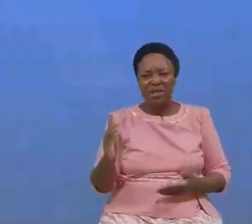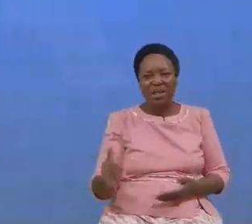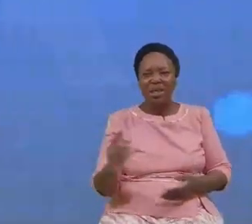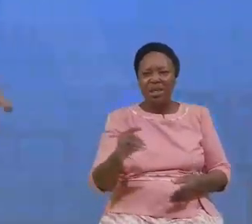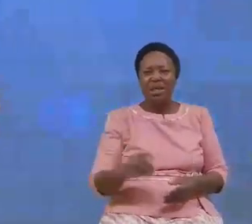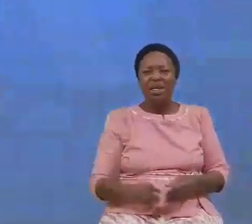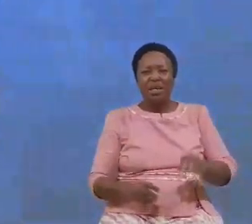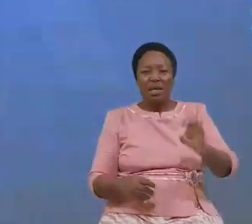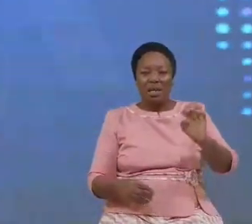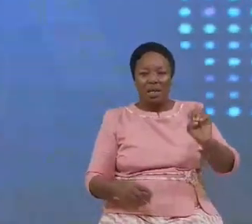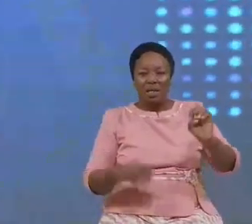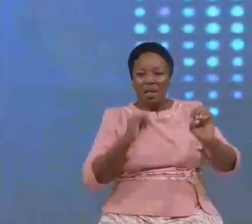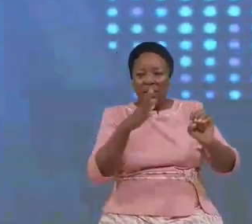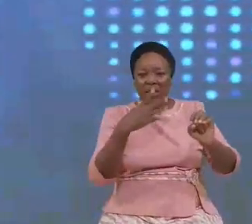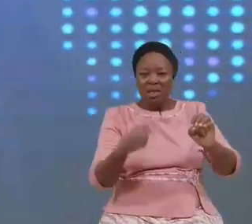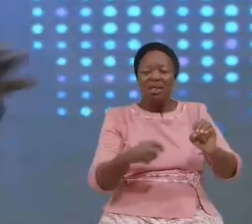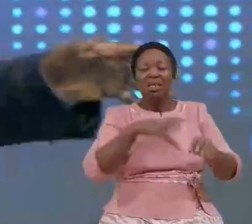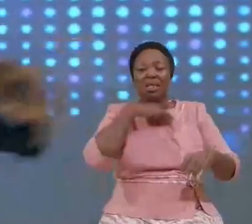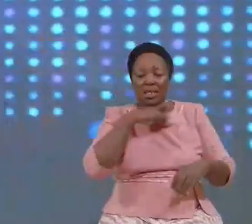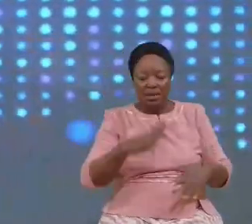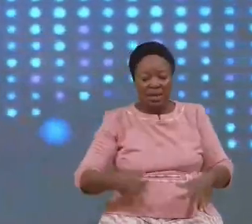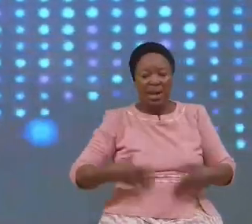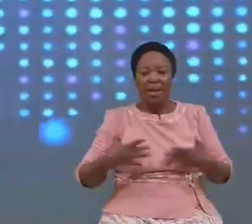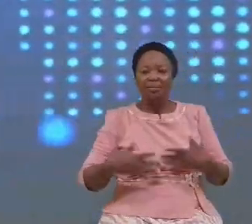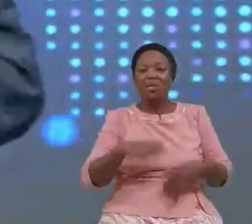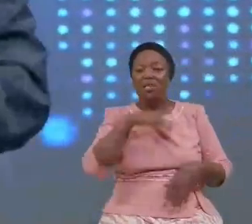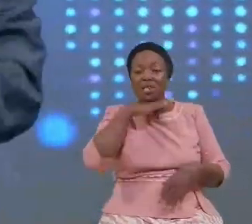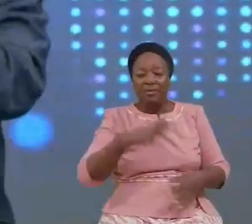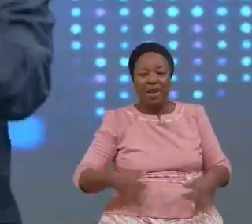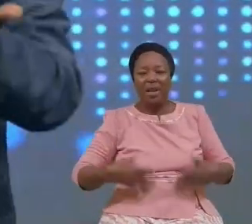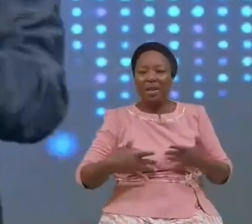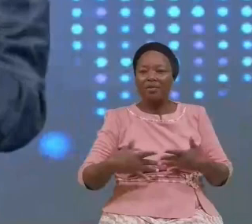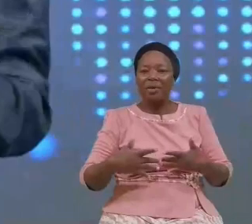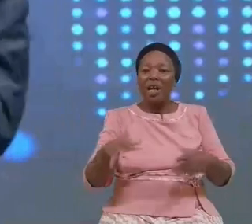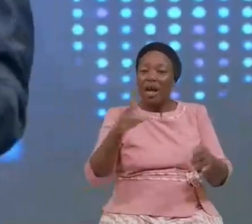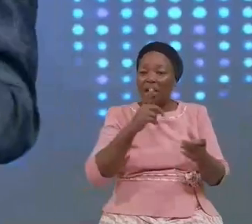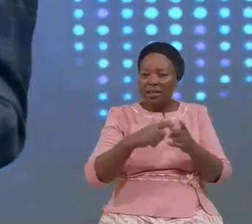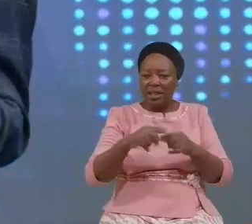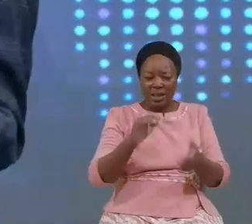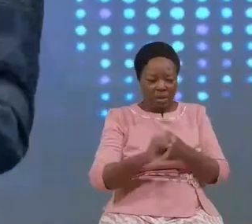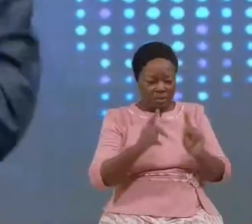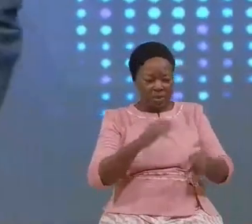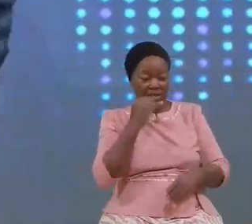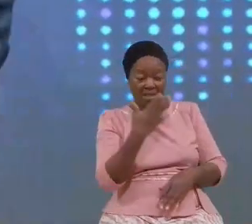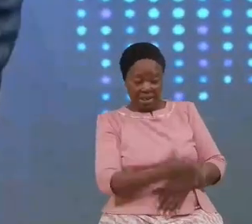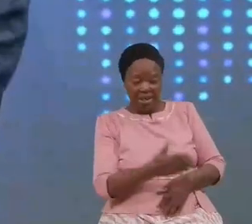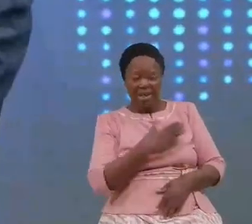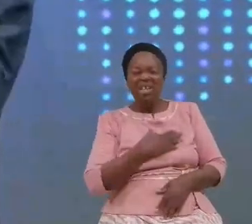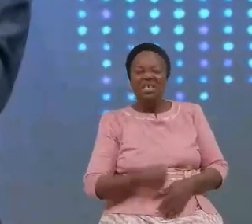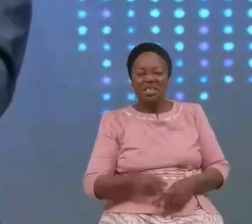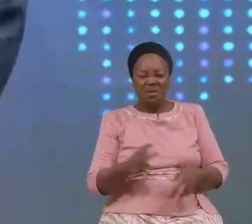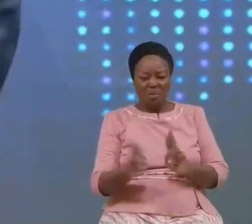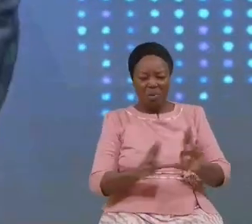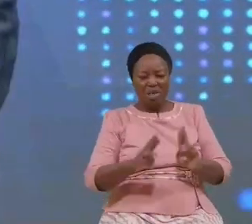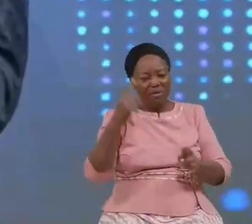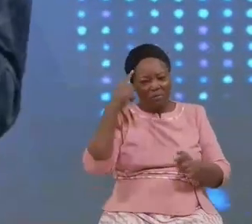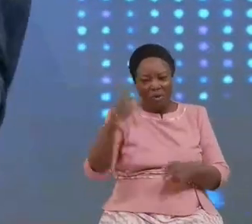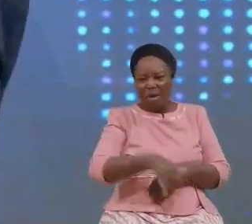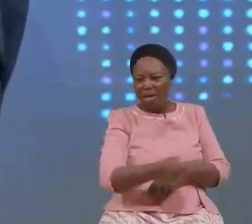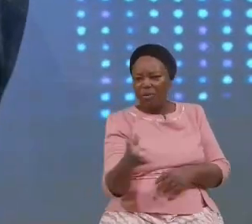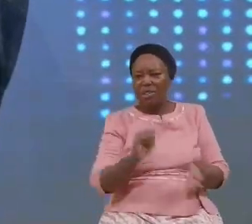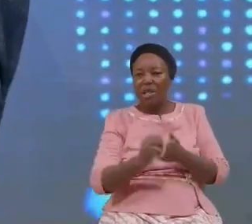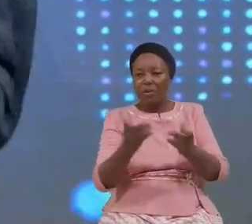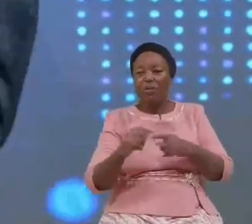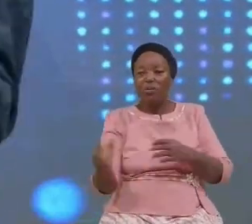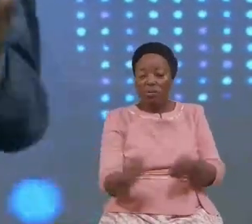c'est la vie souillée la vie souillée il est disponible elle est disponible pour quiconque